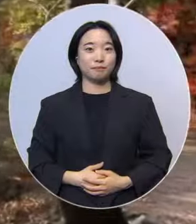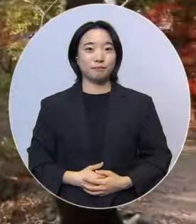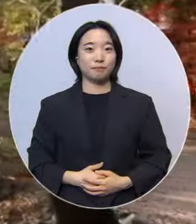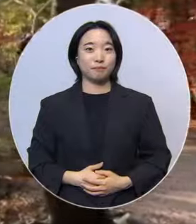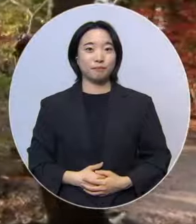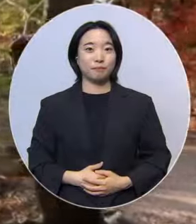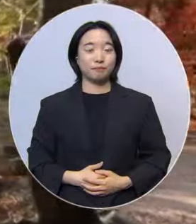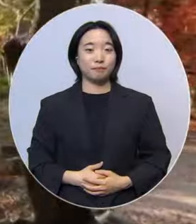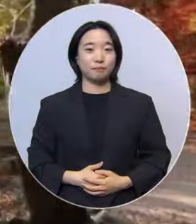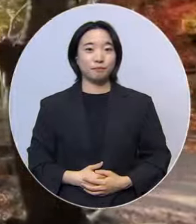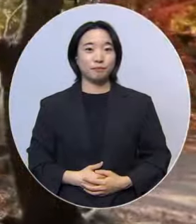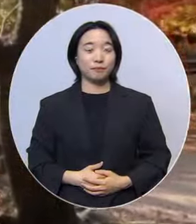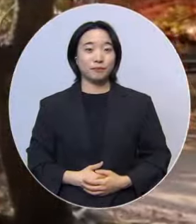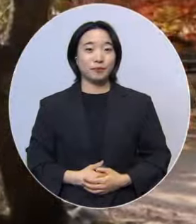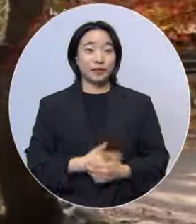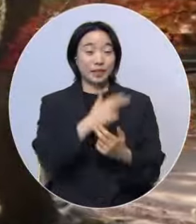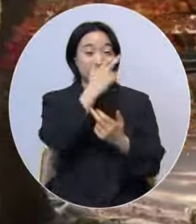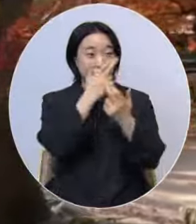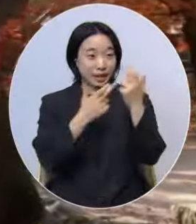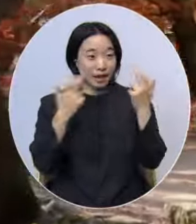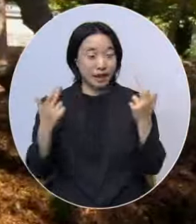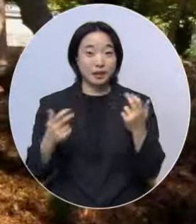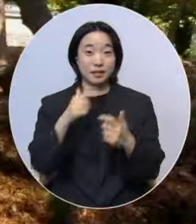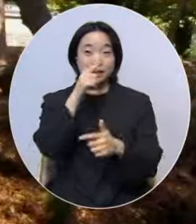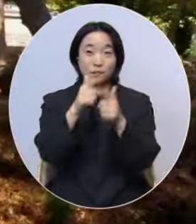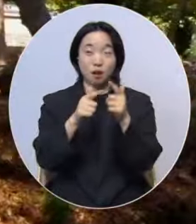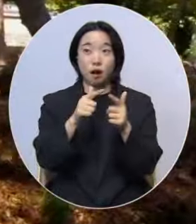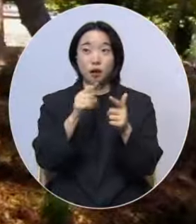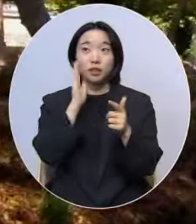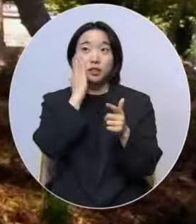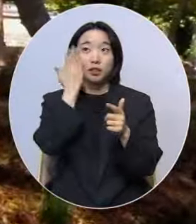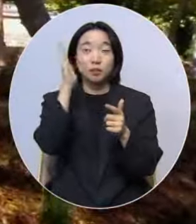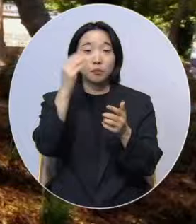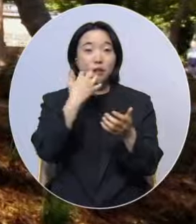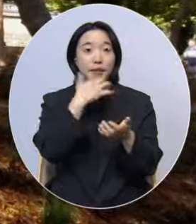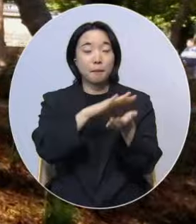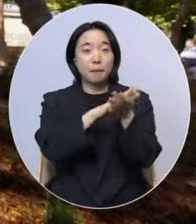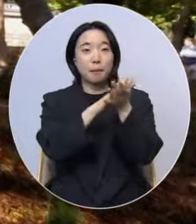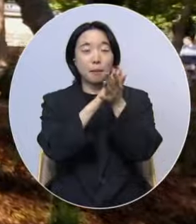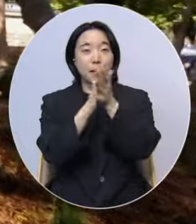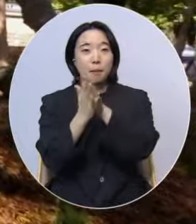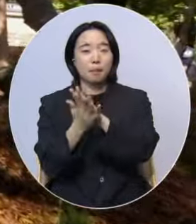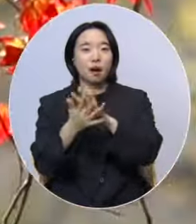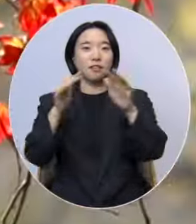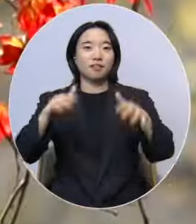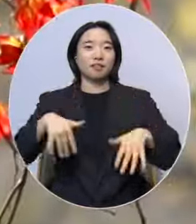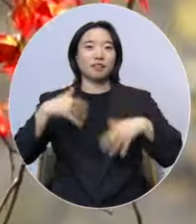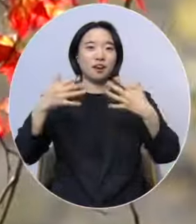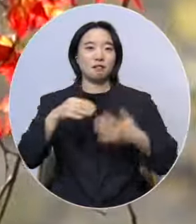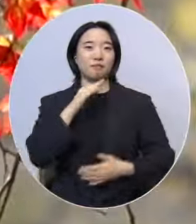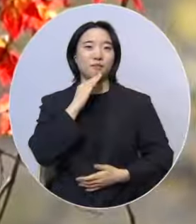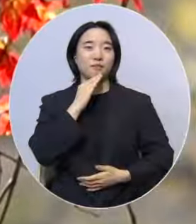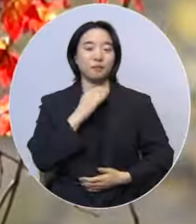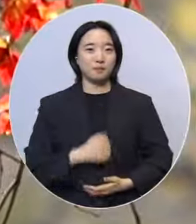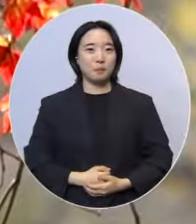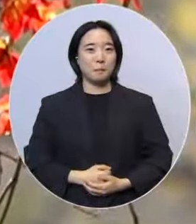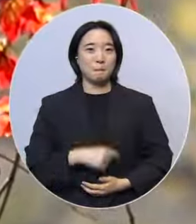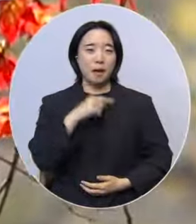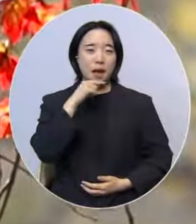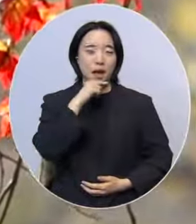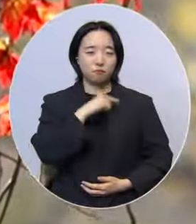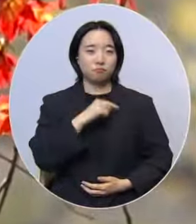바랍니다 산과 들려 곳곳에 완연한 가을이 펼쳐집니다 줄줄이 늘어선 나무들도 어느새